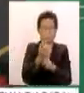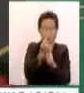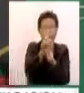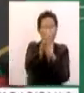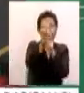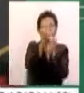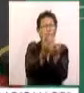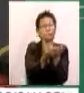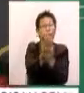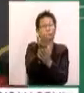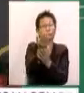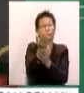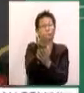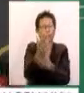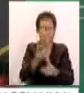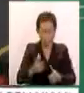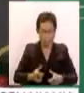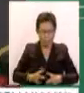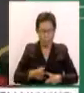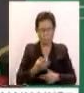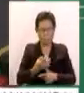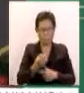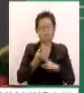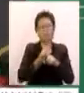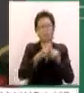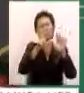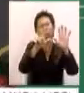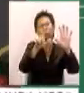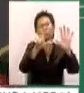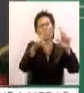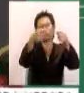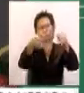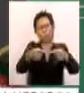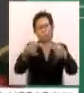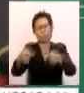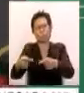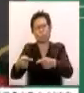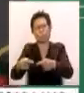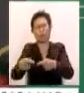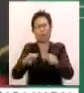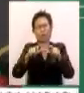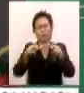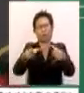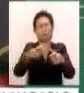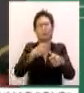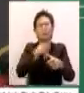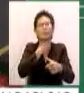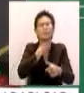sekaligus menyumbangkan 3 pingat emas daripada 7 yang dipertandingkan oleh kontinjen Perak.